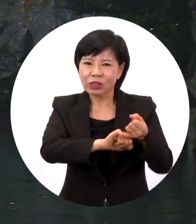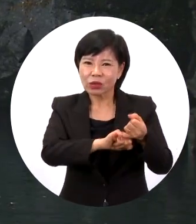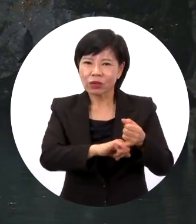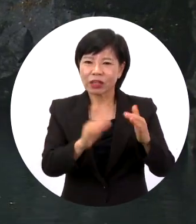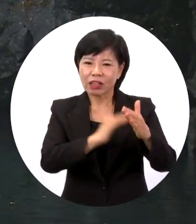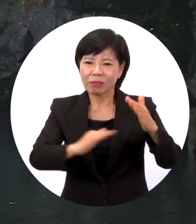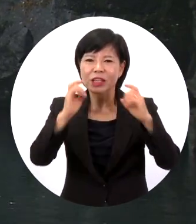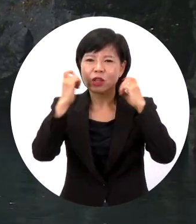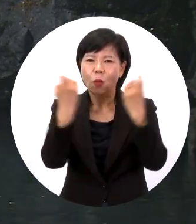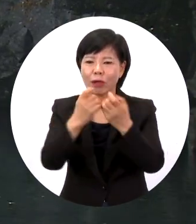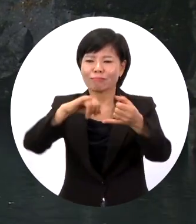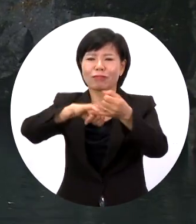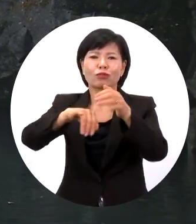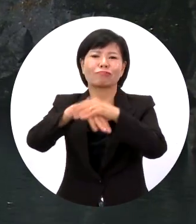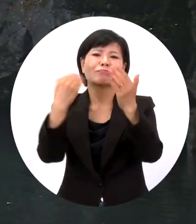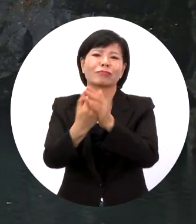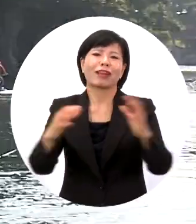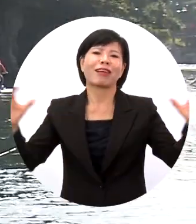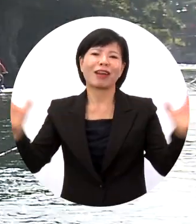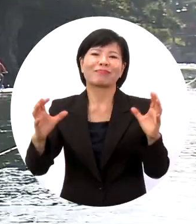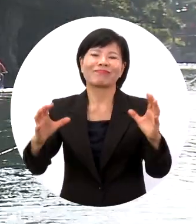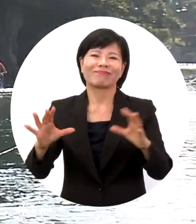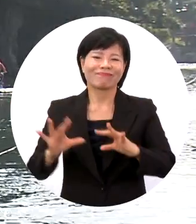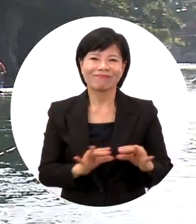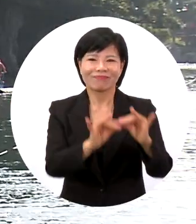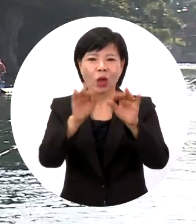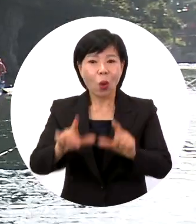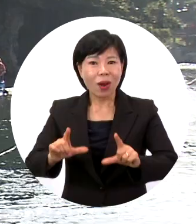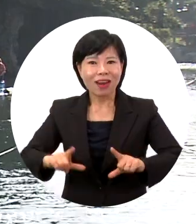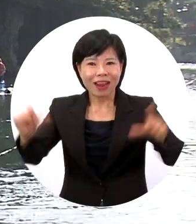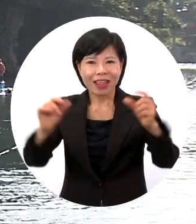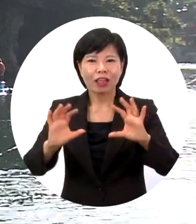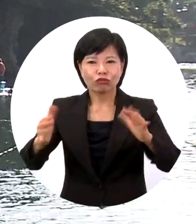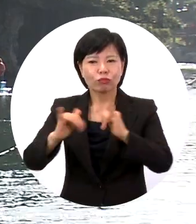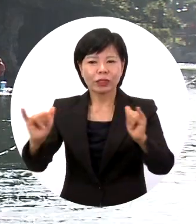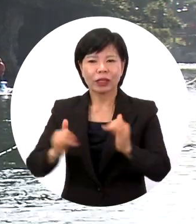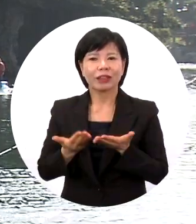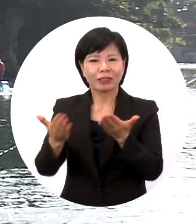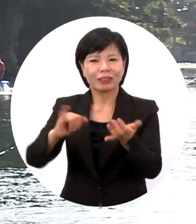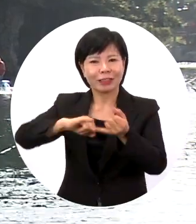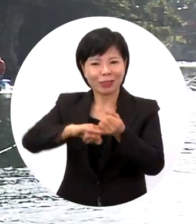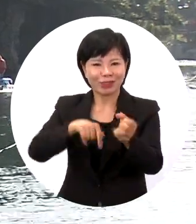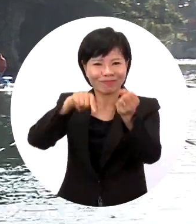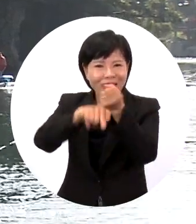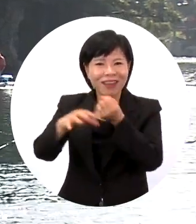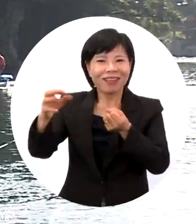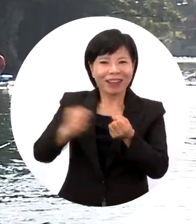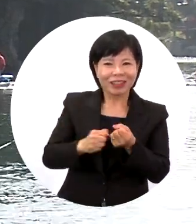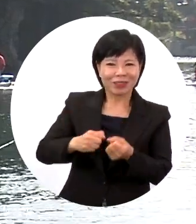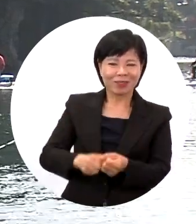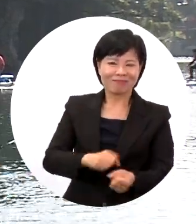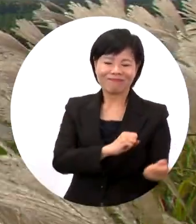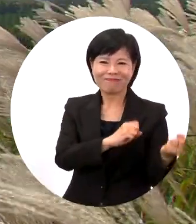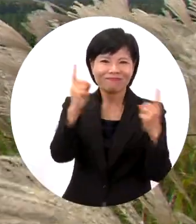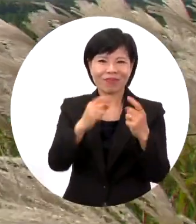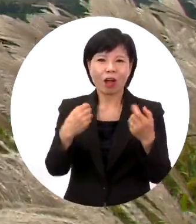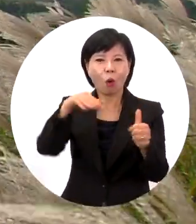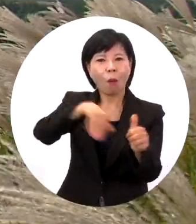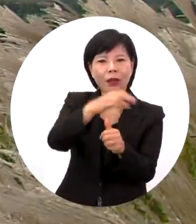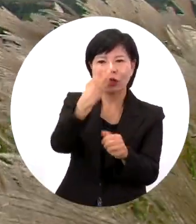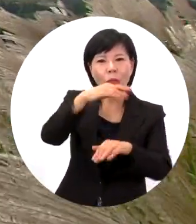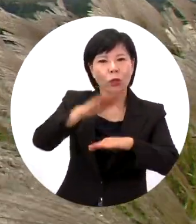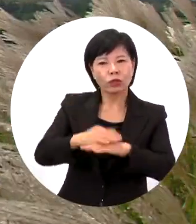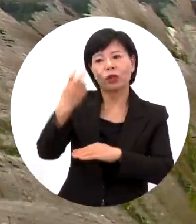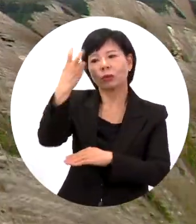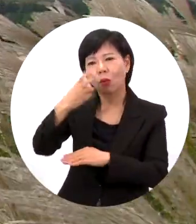뜻을 모았는데요. 캠페인의 시작이 되는 올해는 제주가 국민에게 드리는 약속의 의미로 제주의 환경을 보전,